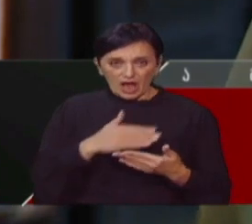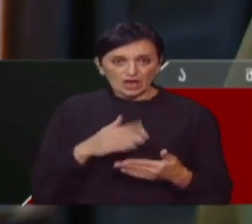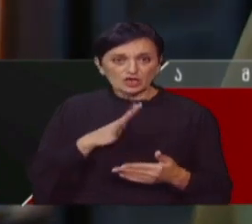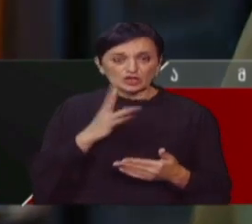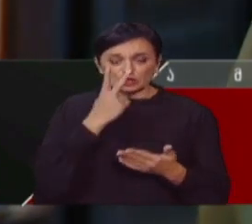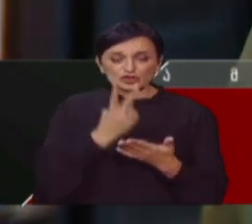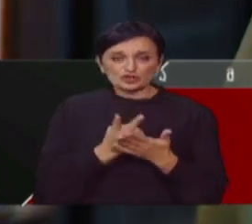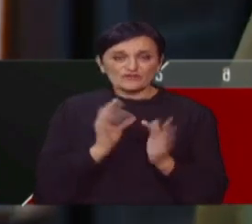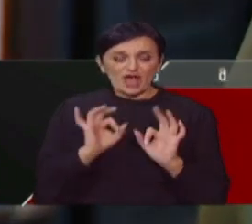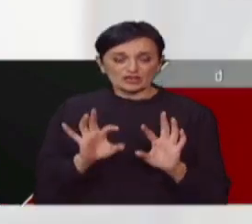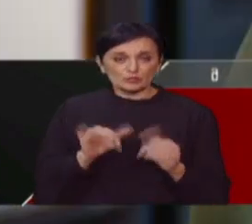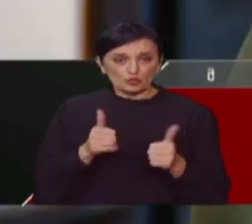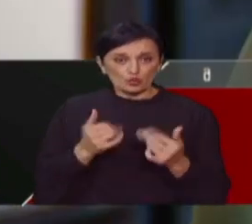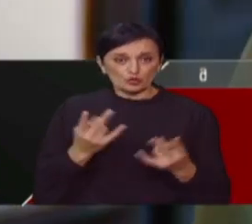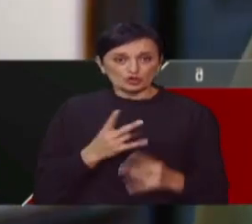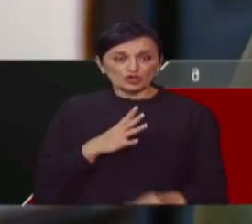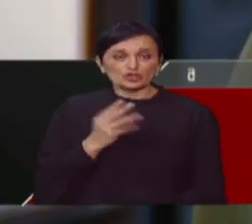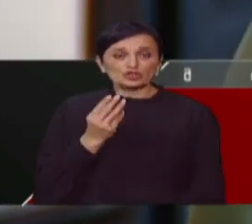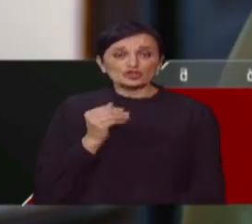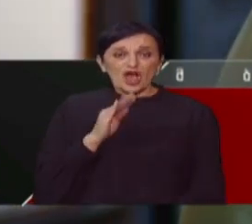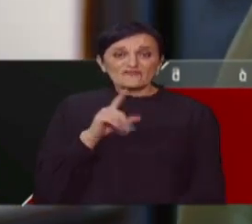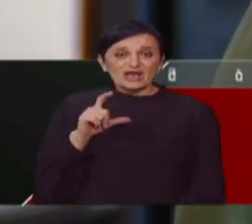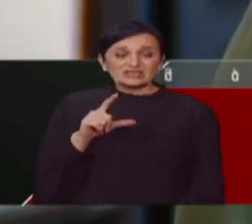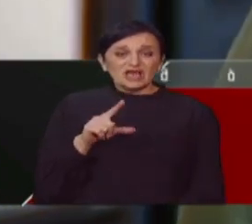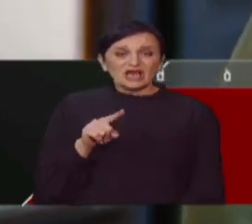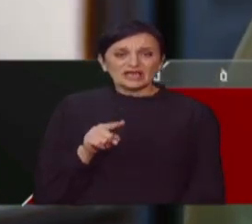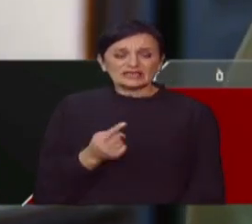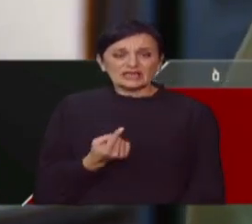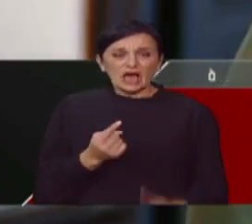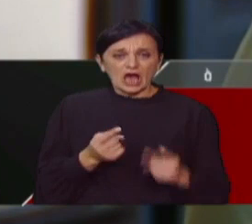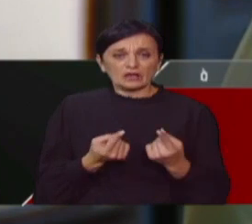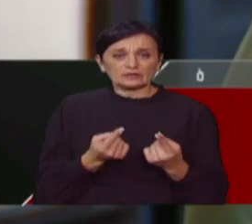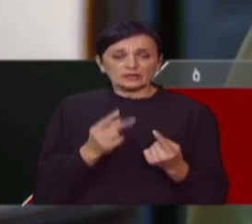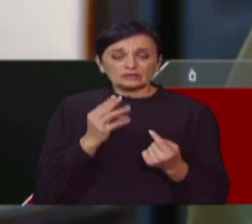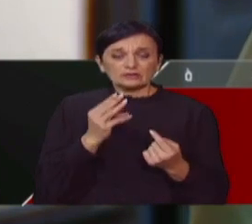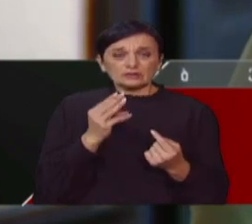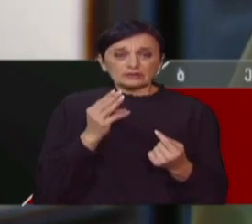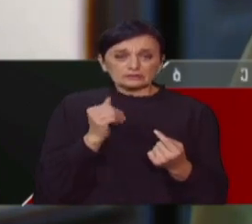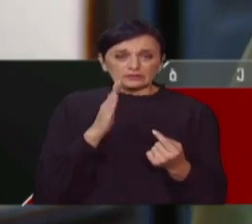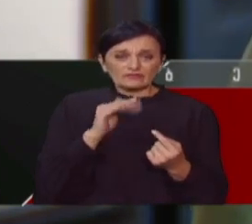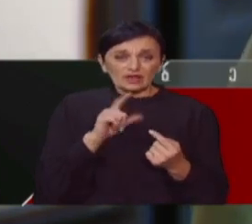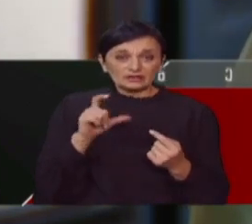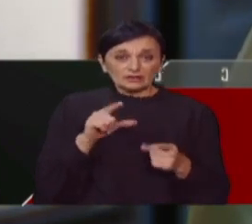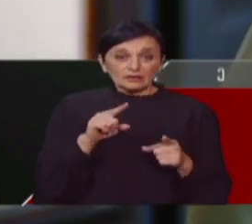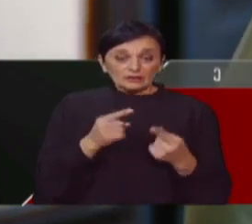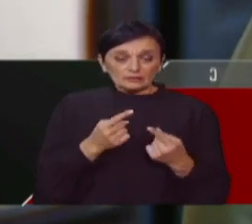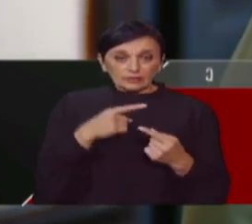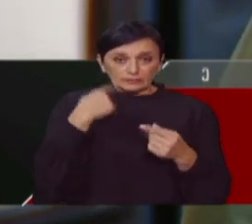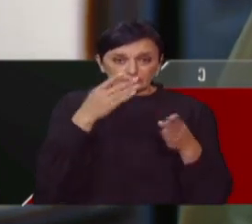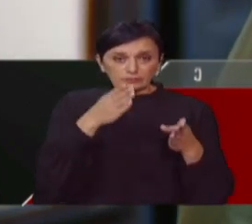აღრშული ჩვენების მიცემა როგორც იყო საჭირო. შავაძე იყო დაკავებული და შავაძე დაკავებული